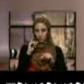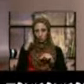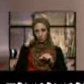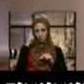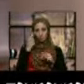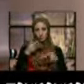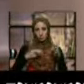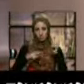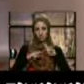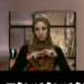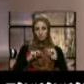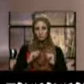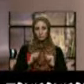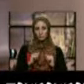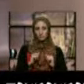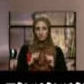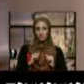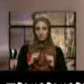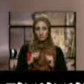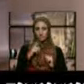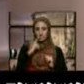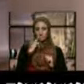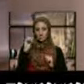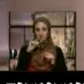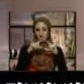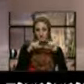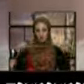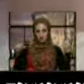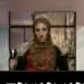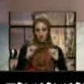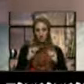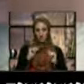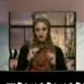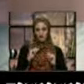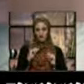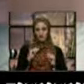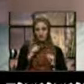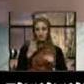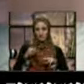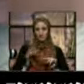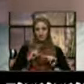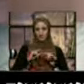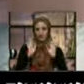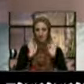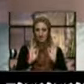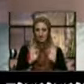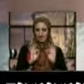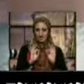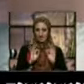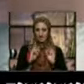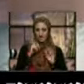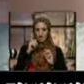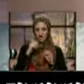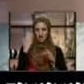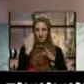لا أقول من العيار الثقيل ولكن من اللفظ القوي العجيب. كيف تخرق لك العوائد وأنت